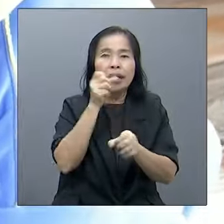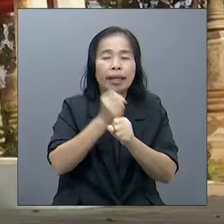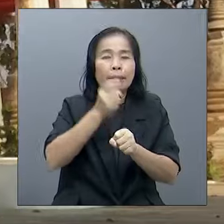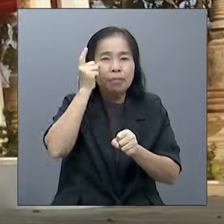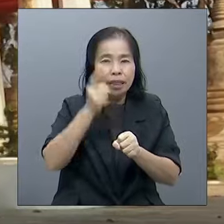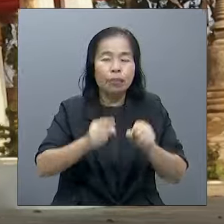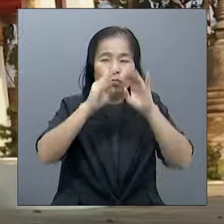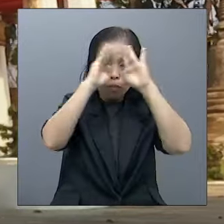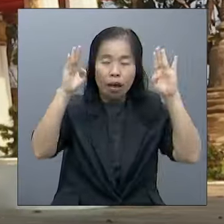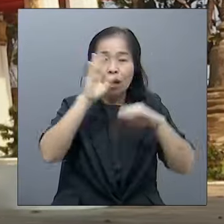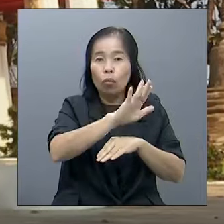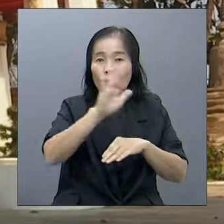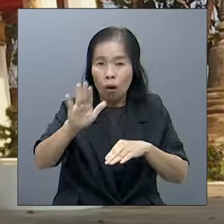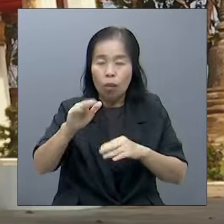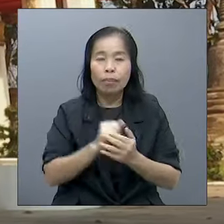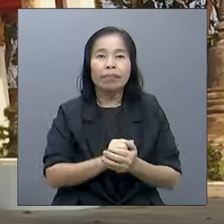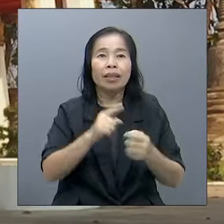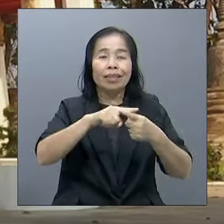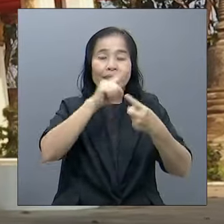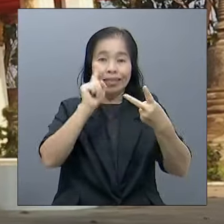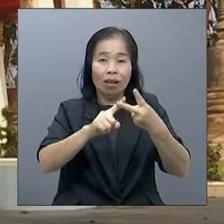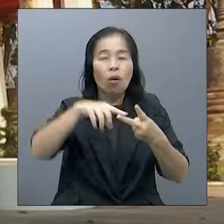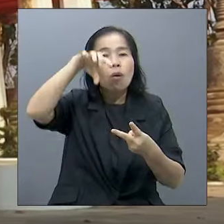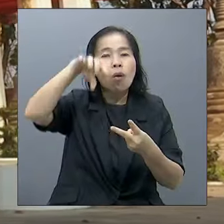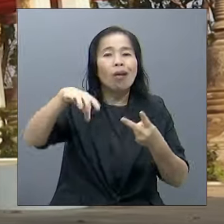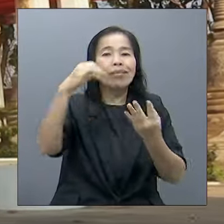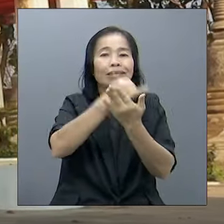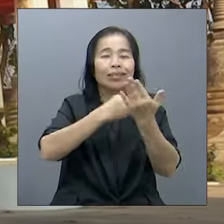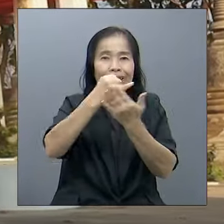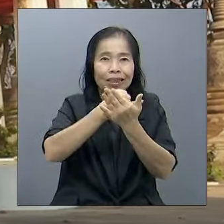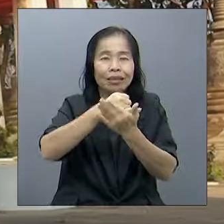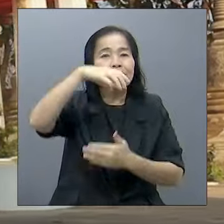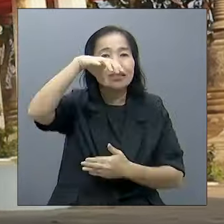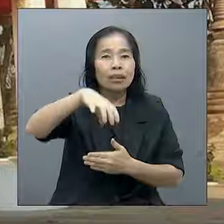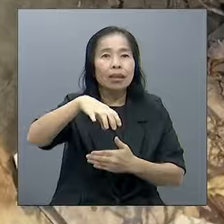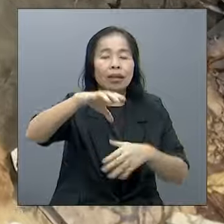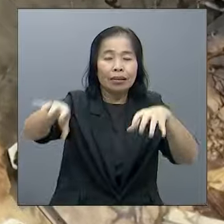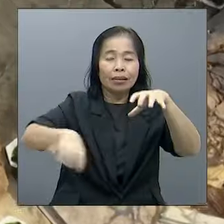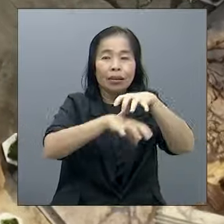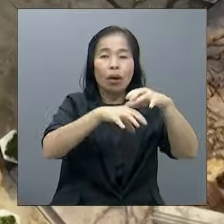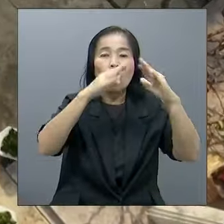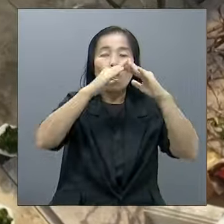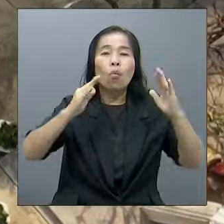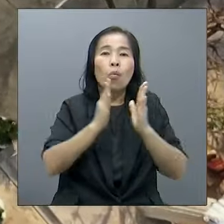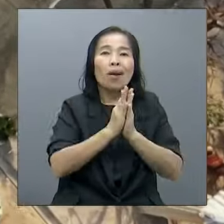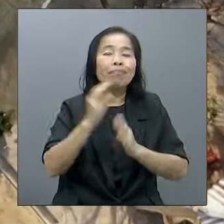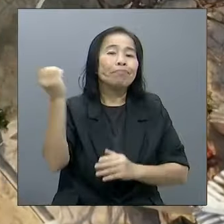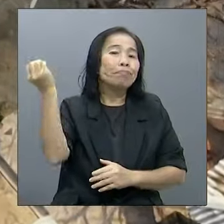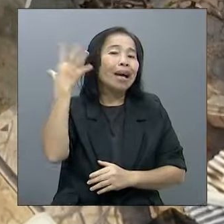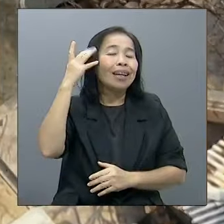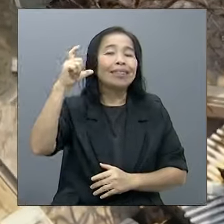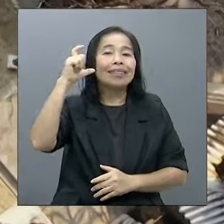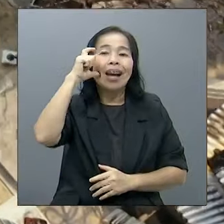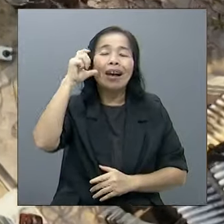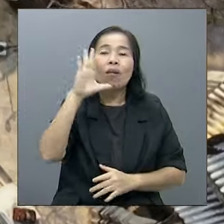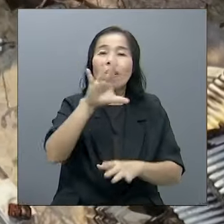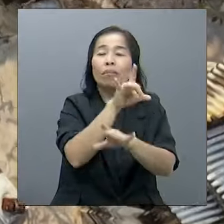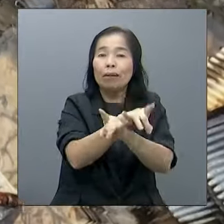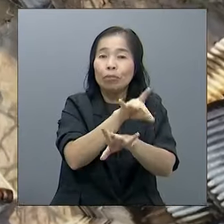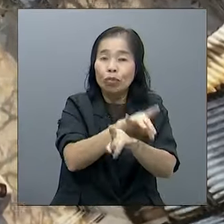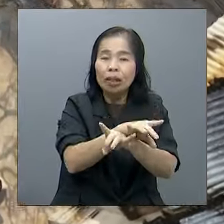ได้เจออีกหนึ่งพื้นที่ที่หอศิลป์สุวรรณารามค่ะก็คือตั้งอยู่ในวัดใหญ่สุวรรณารามพื้นที่นี้เนี่ยก็จะเล่าเรื่อง